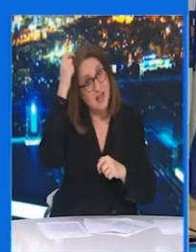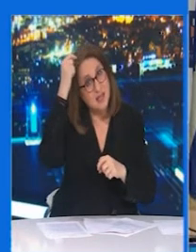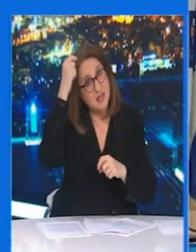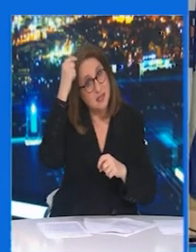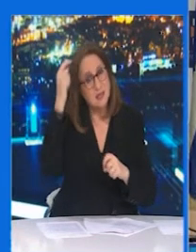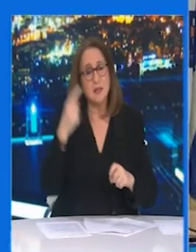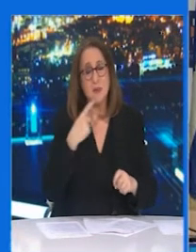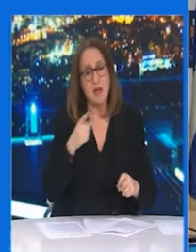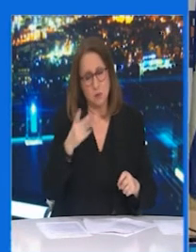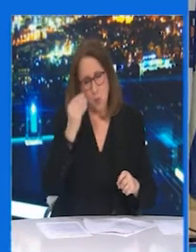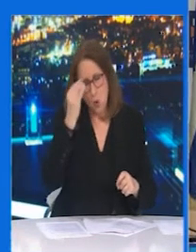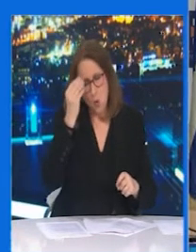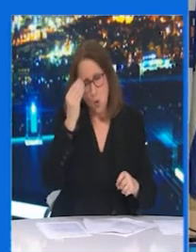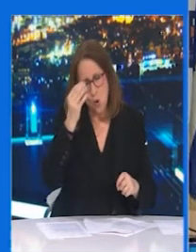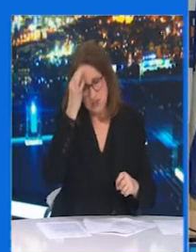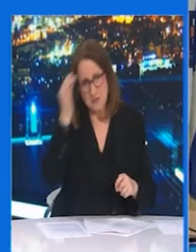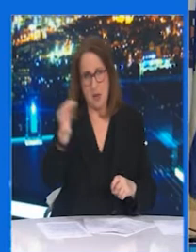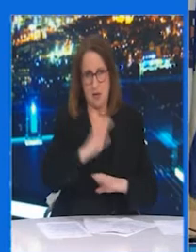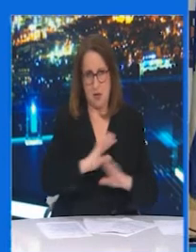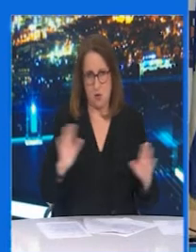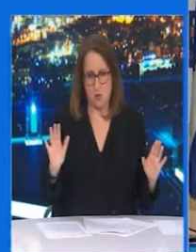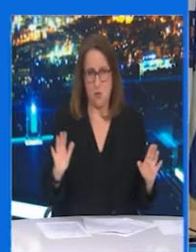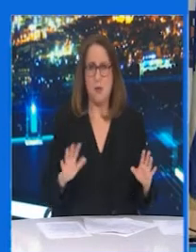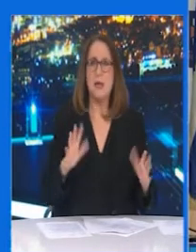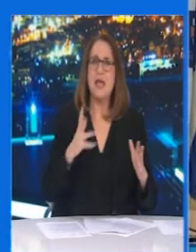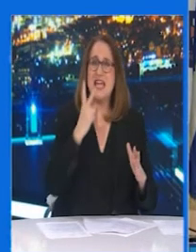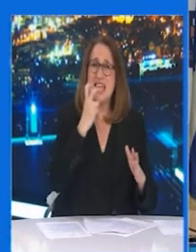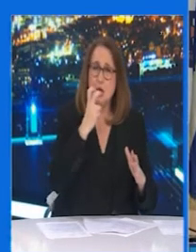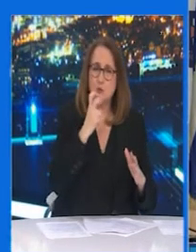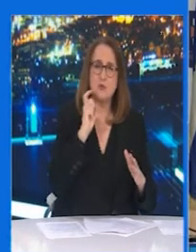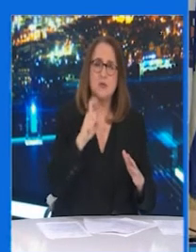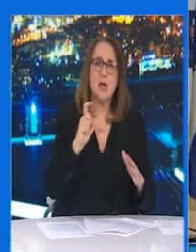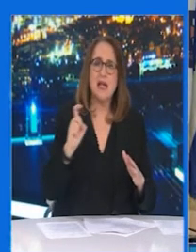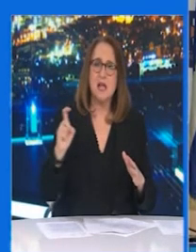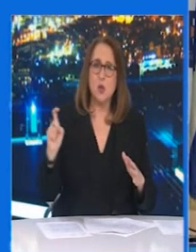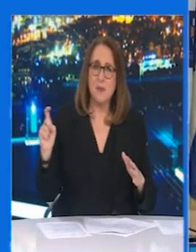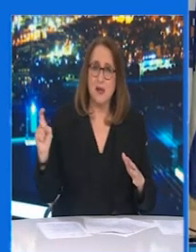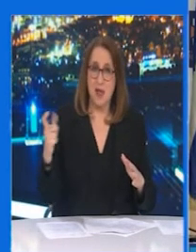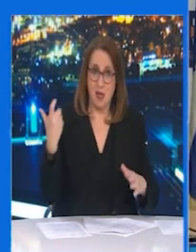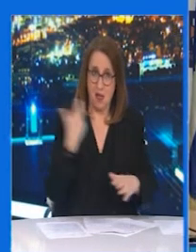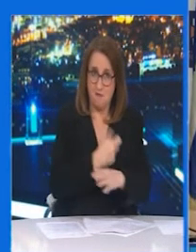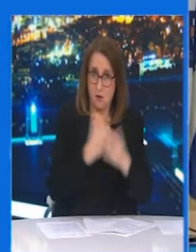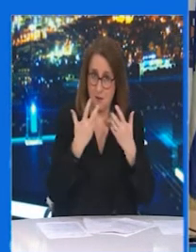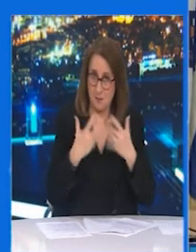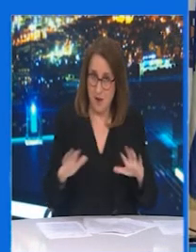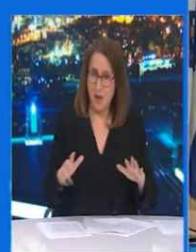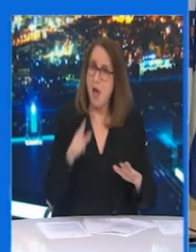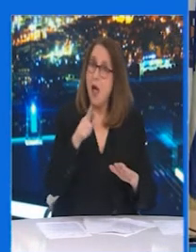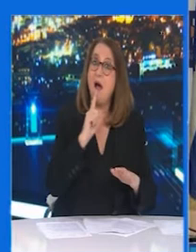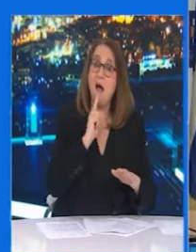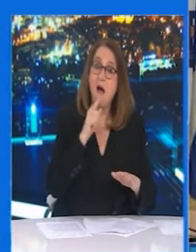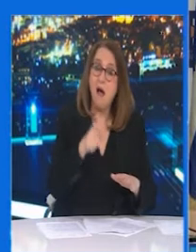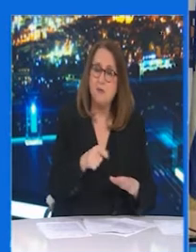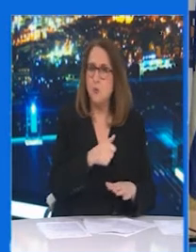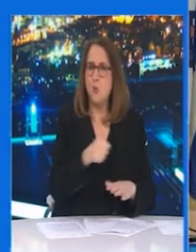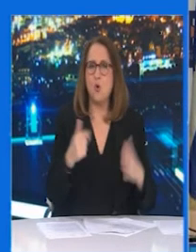κατάσταση. Ενδεικτικά αναφέρω ότι σε 20 εκατομμύρια δόσεις εμβολίου έχουν καταγραφεί